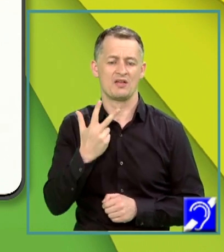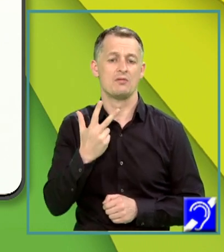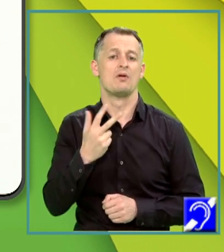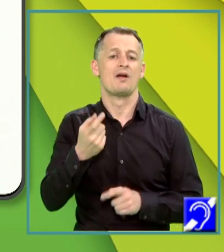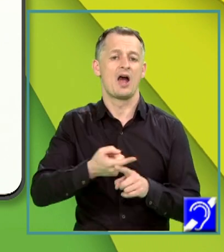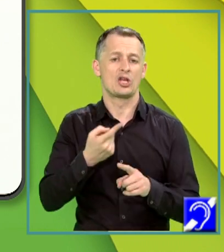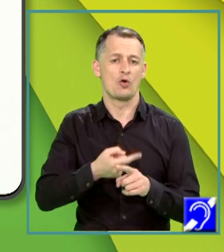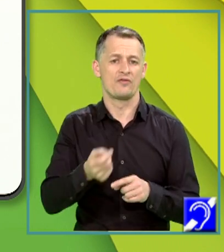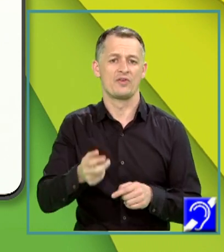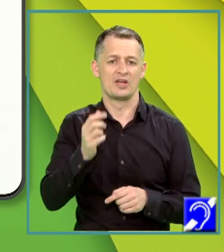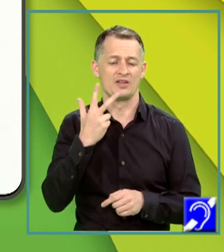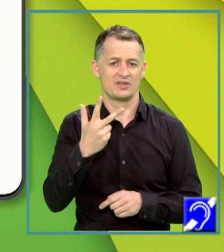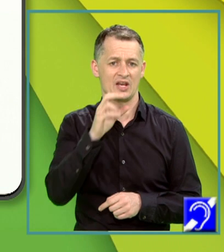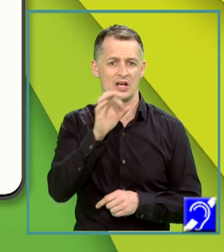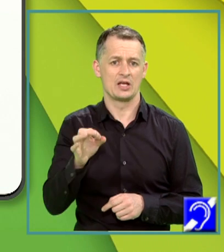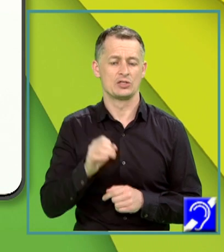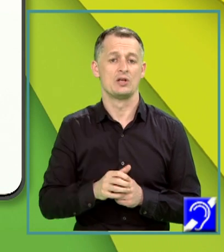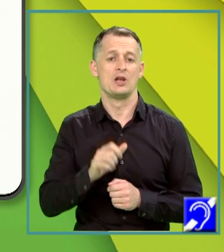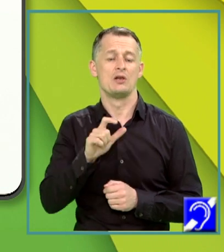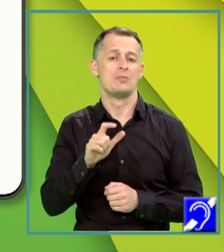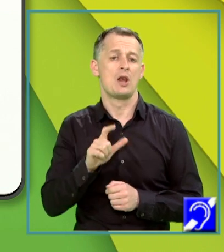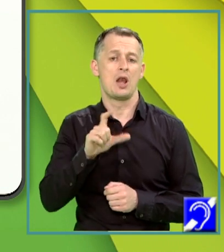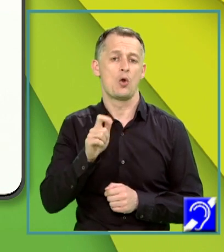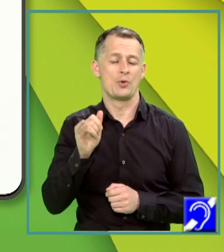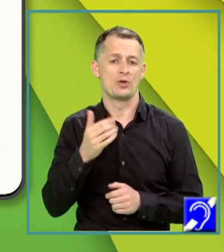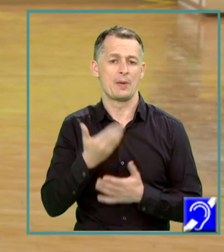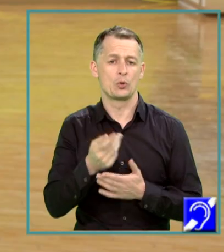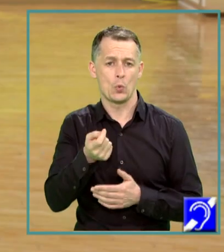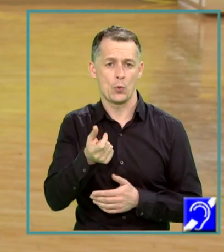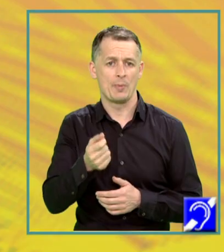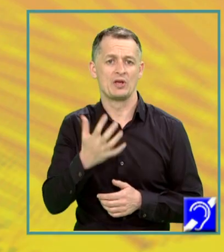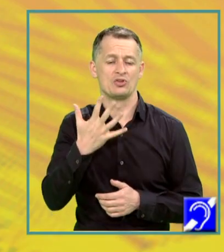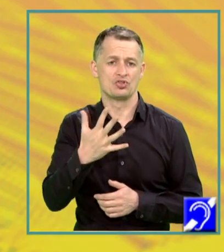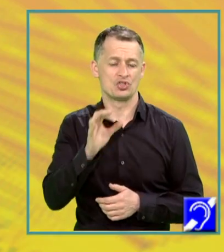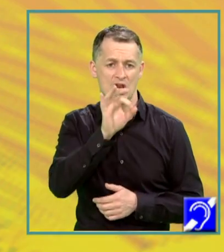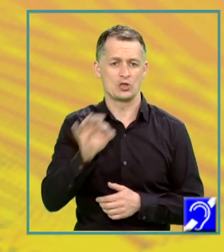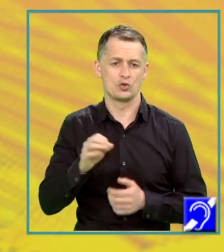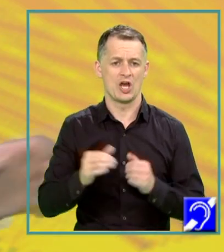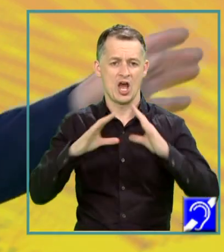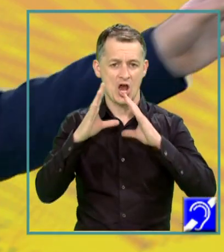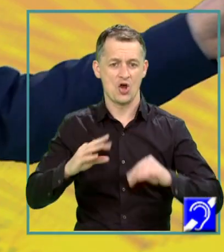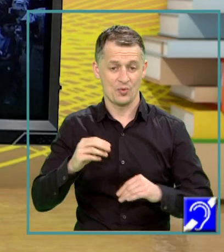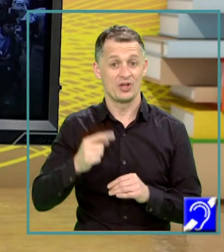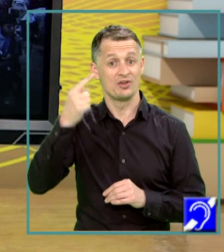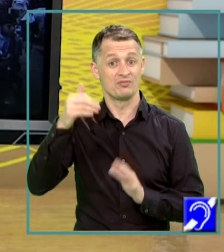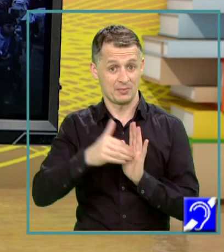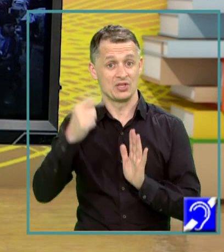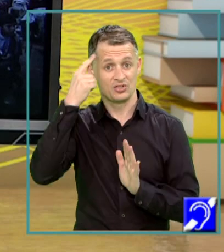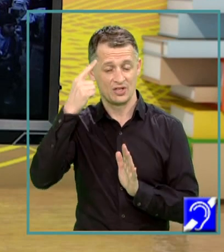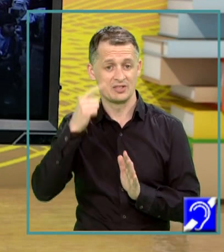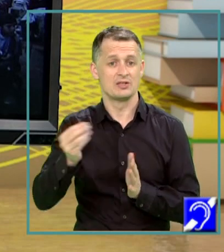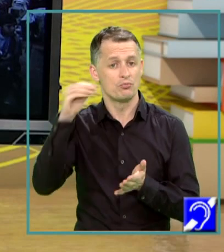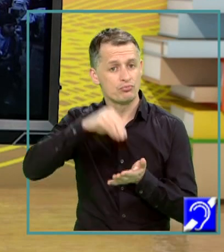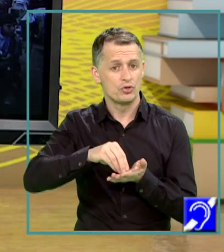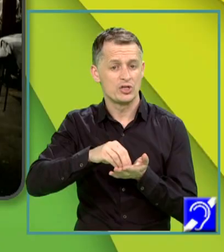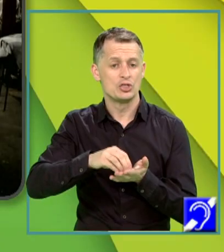leguminoase pentru boabe doar 0,5% în România trebuie să știm că se cultivă pe arii de stil de